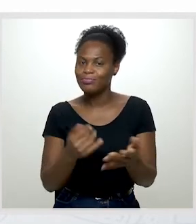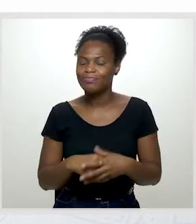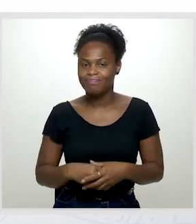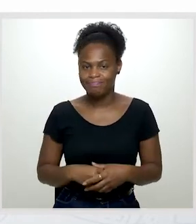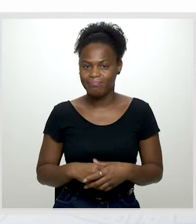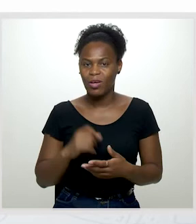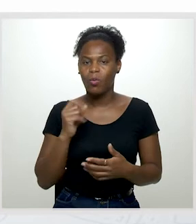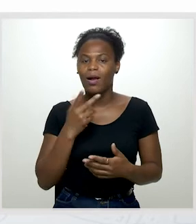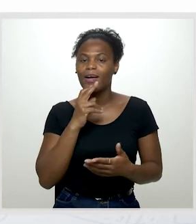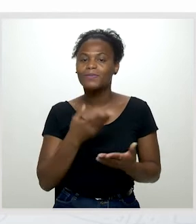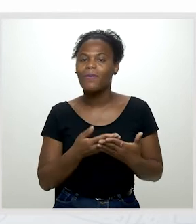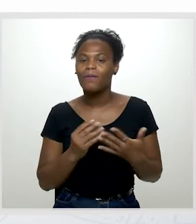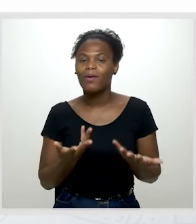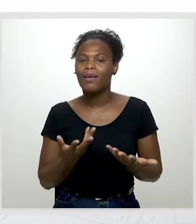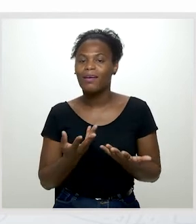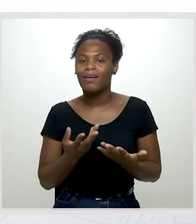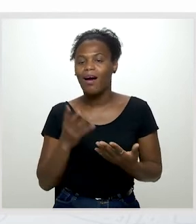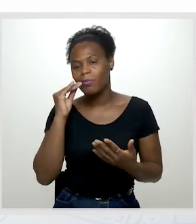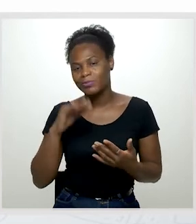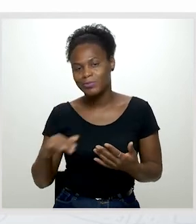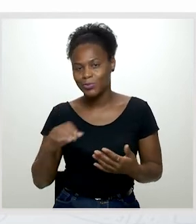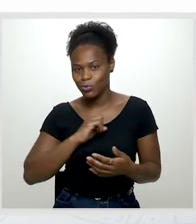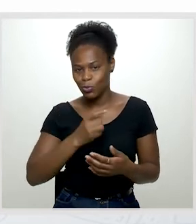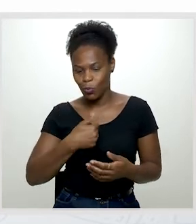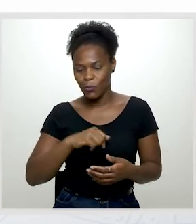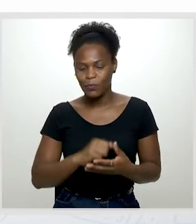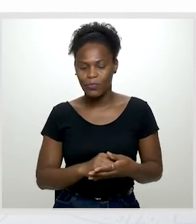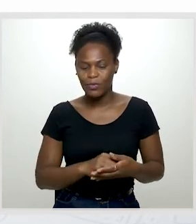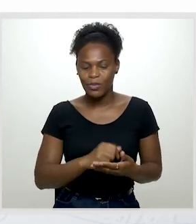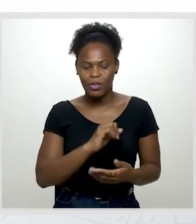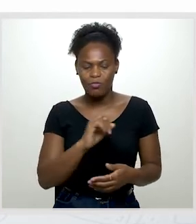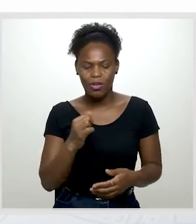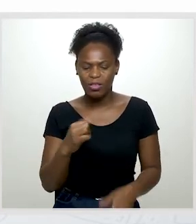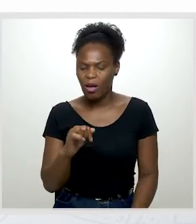Quelle est la réponse? À nos petits-enfants. Vous lui téléphonez.